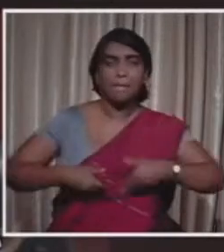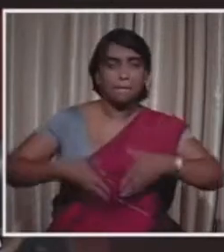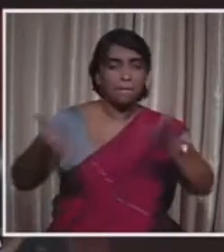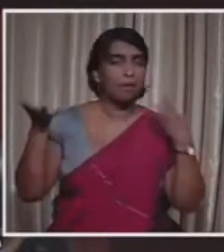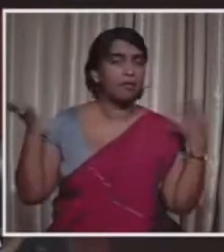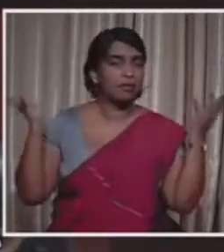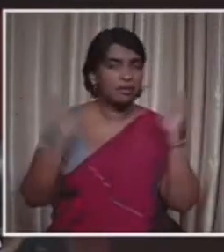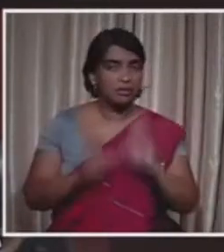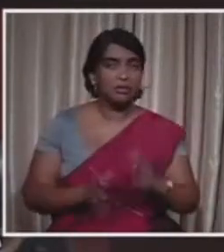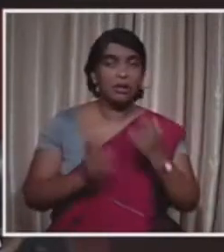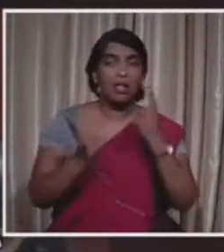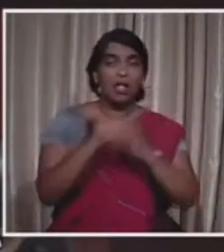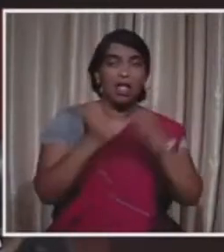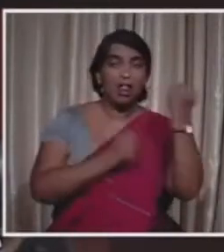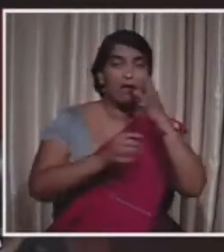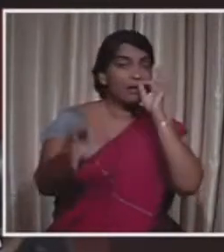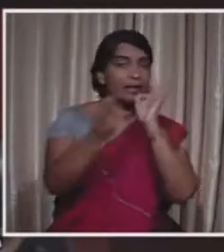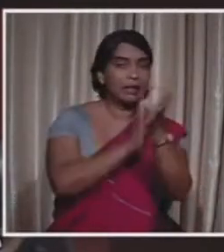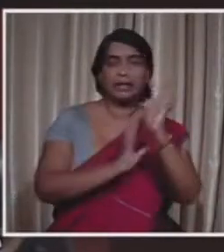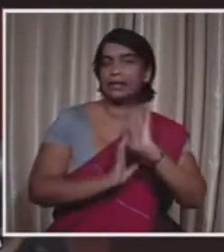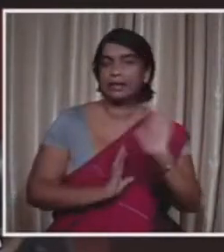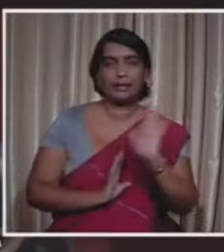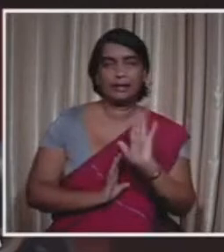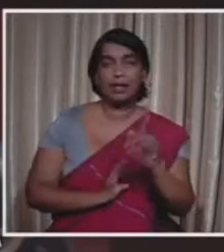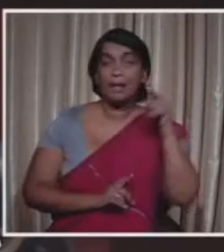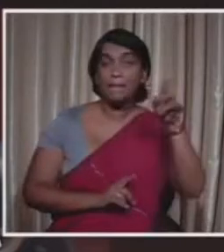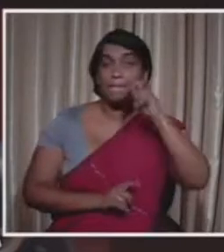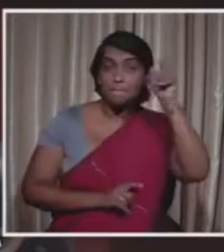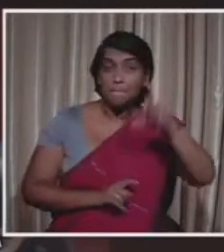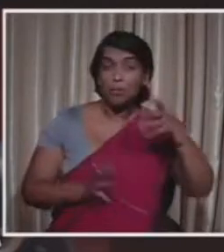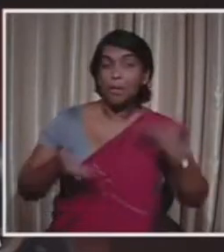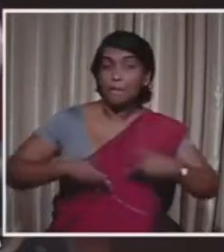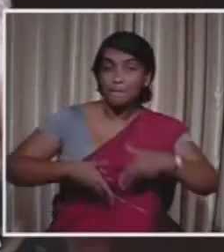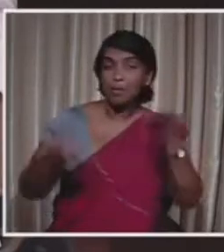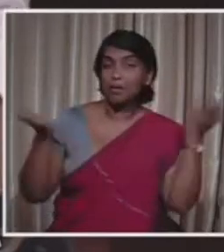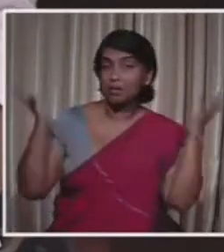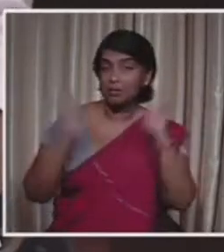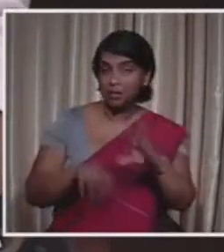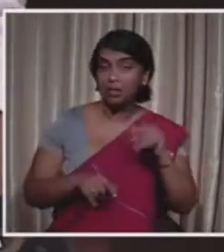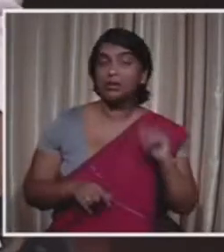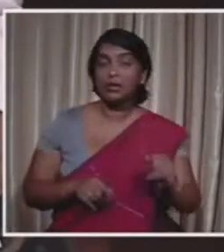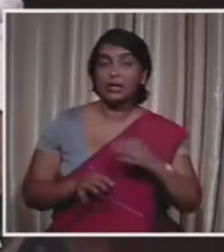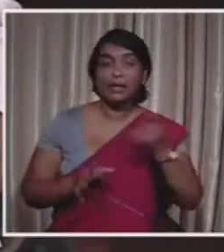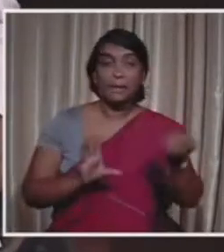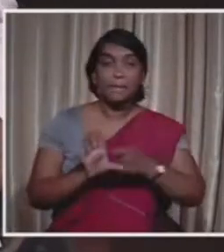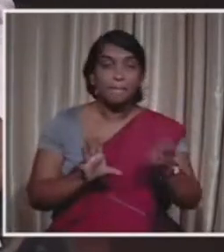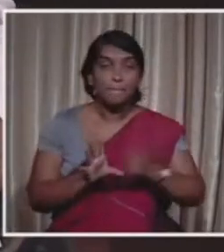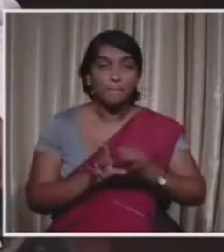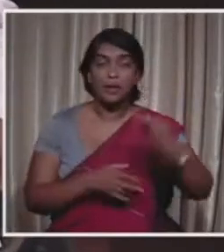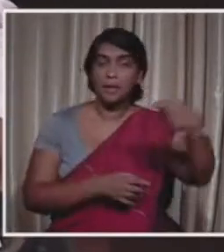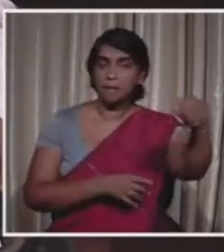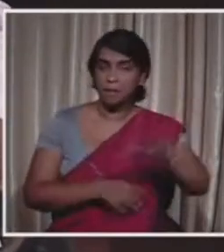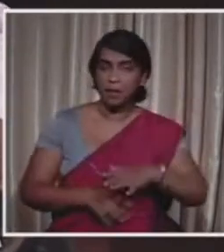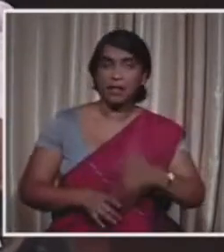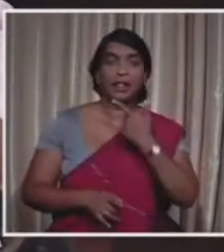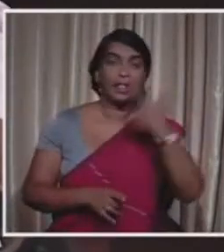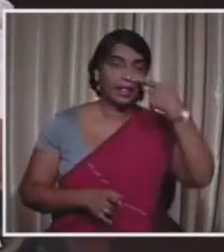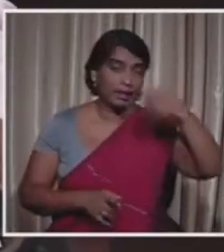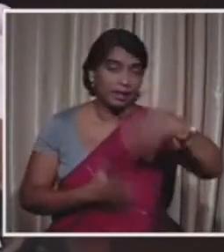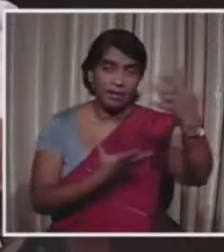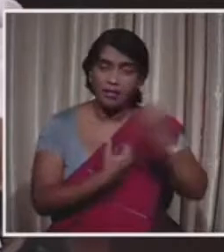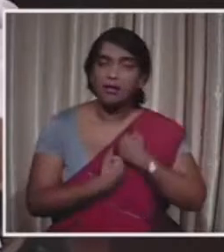ආවේ බවුසර් ගිනි තියන්න නෙමෙයි මේ මිනිස්සයෝ පාරට ආවේ කිරිපිටි ටික ගන්න තෙල් ටික